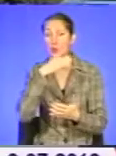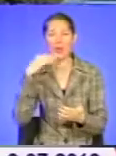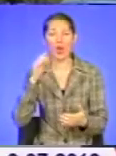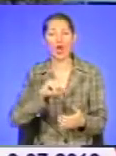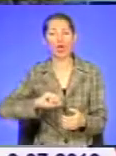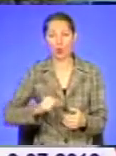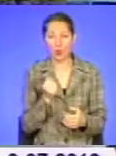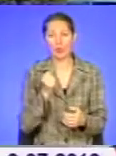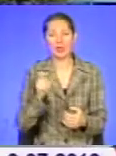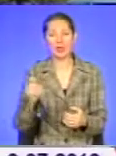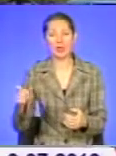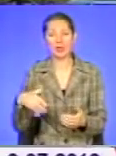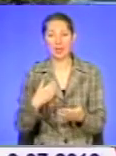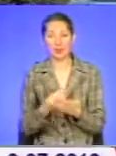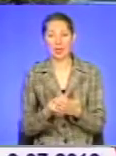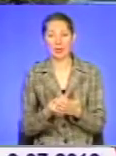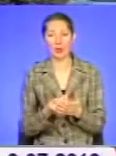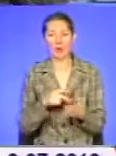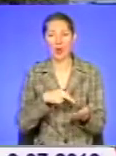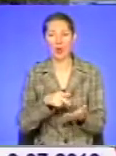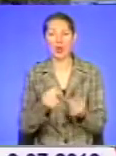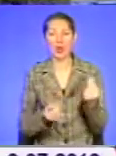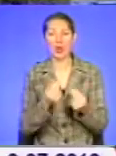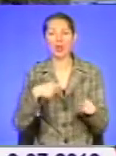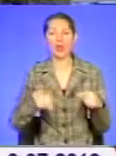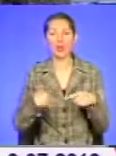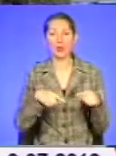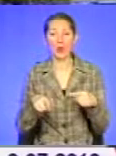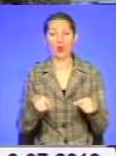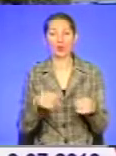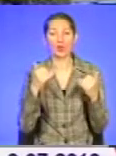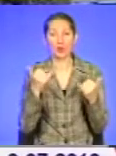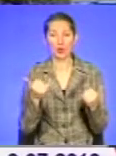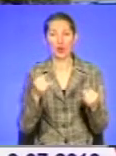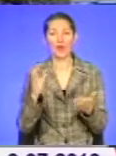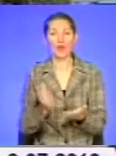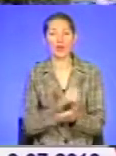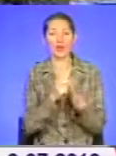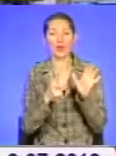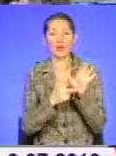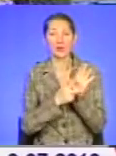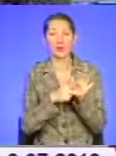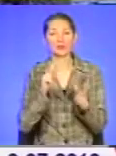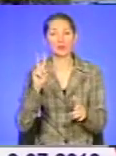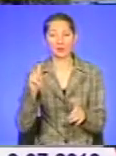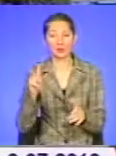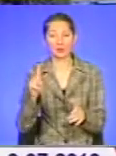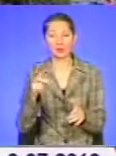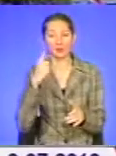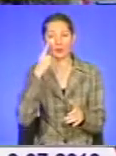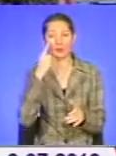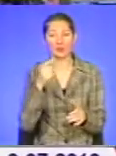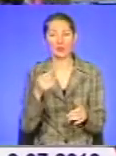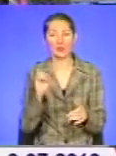своїми. Ходимо грати в футбол. Сьогодні виграли 8-2.